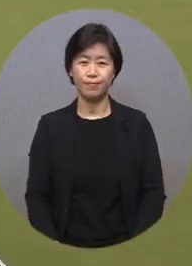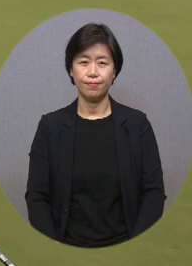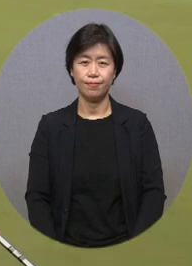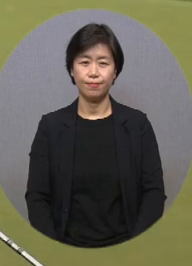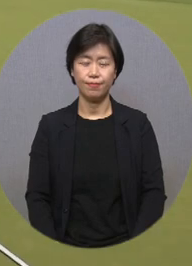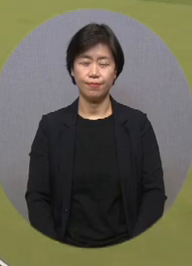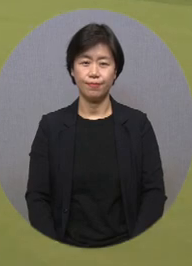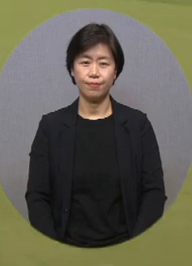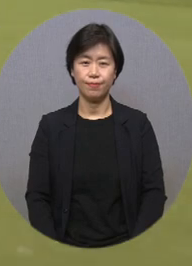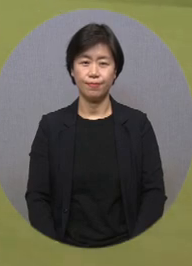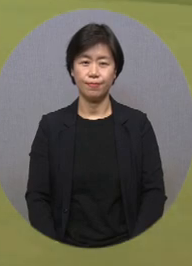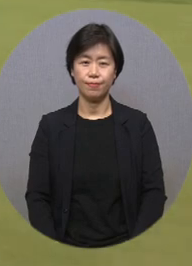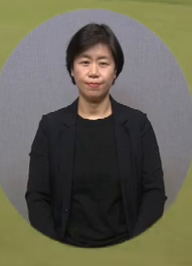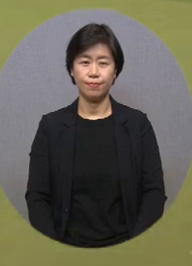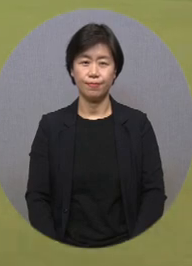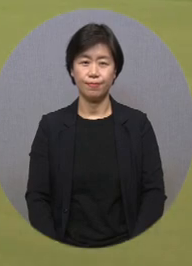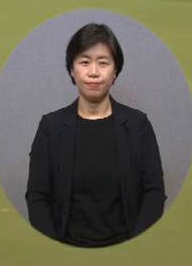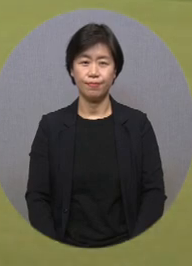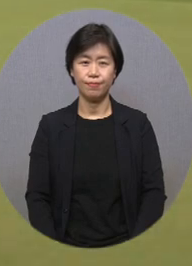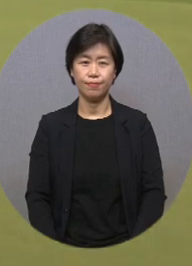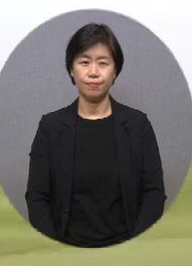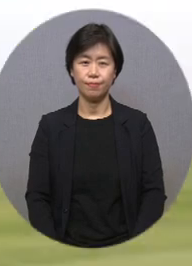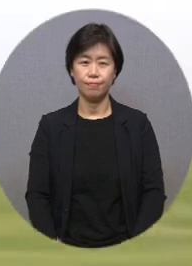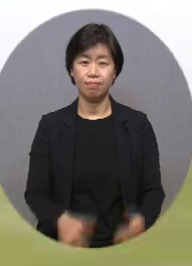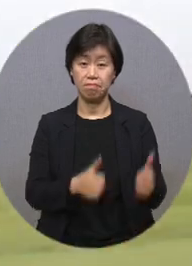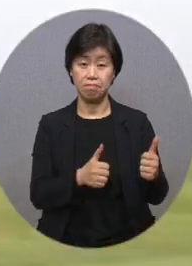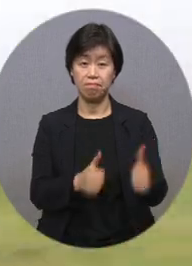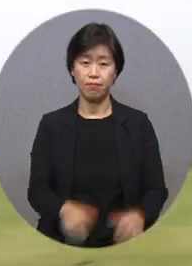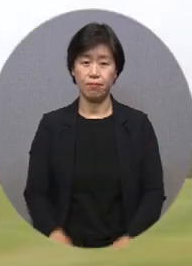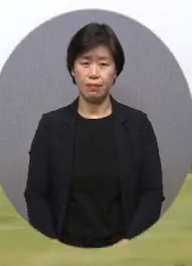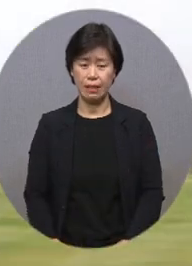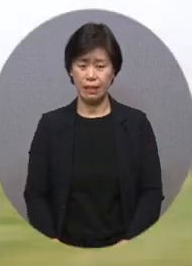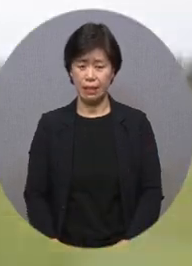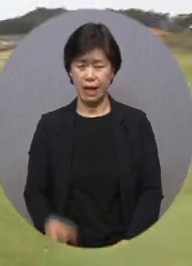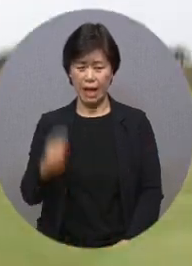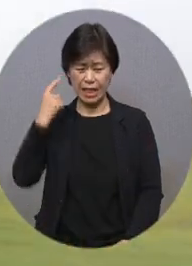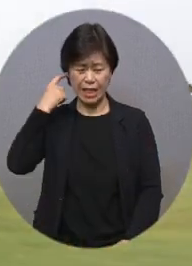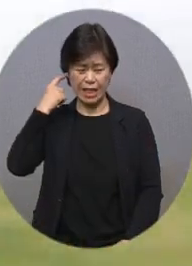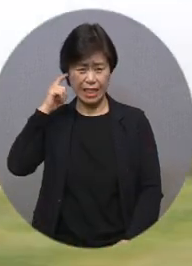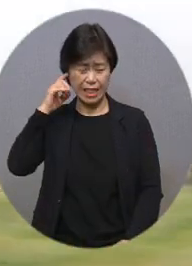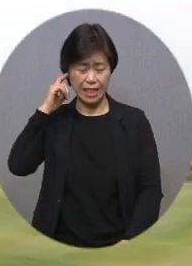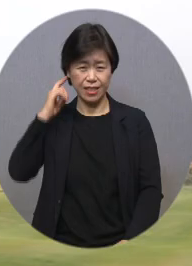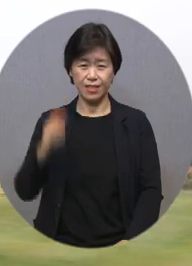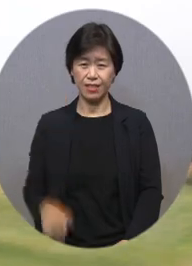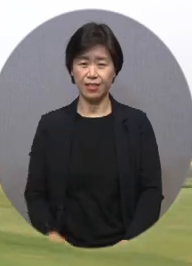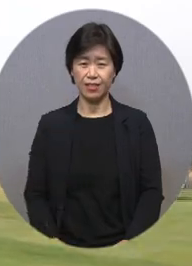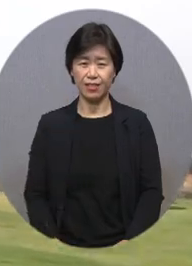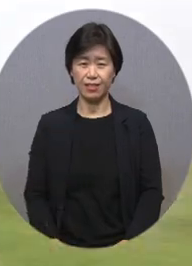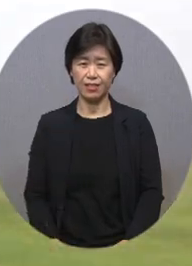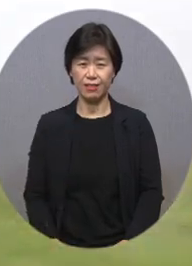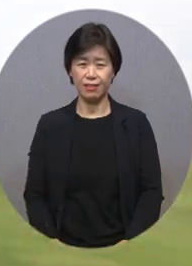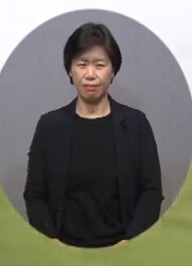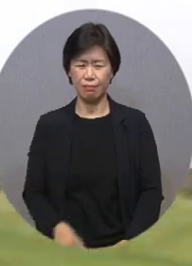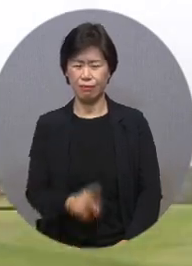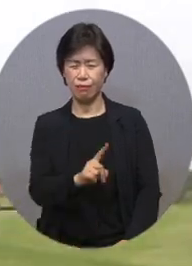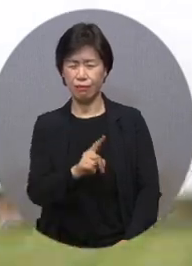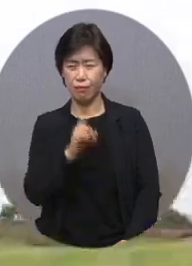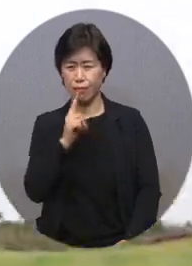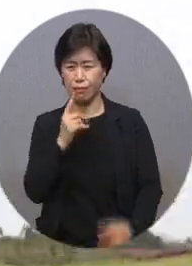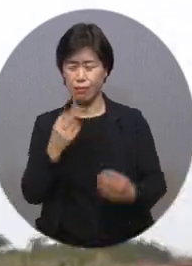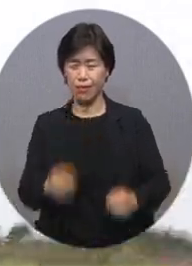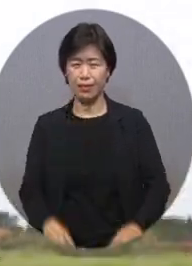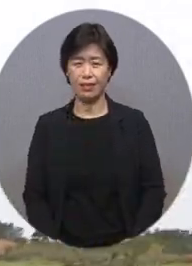오! 텄어. 나이스. 아. 놀랐어. 저 사람 근데 우리도 저랑 깜부 이런 거 하나 만들까봐요.